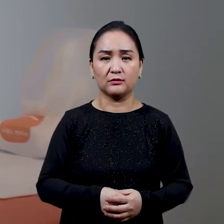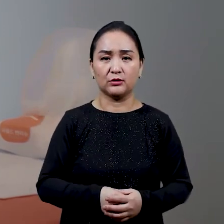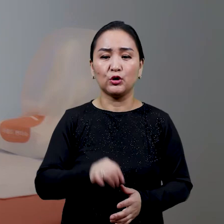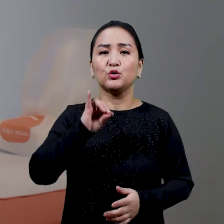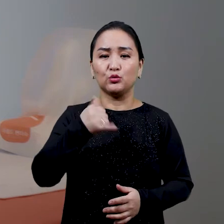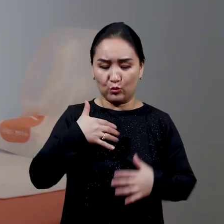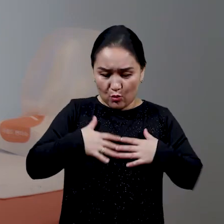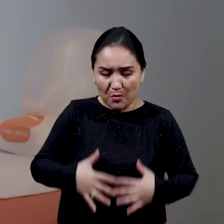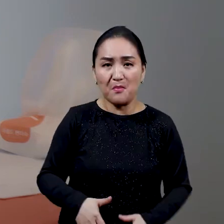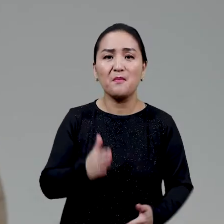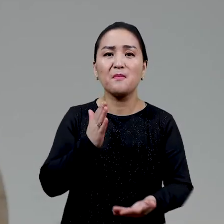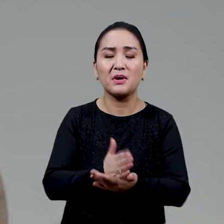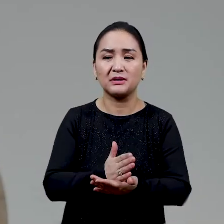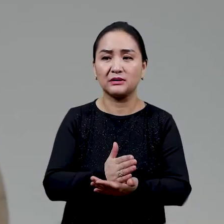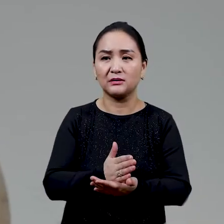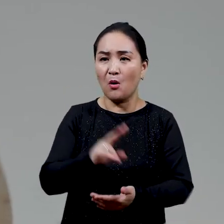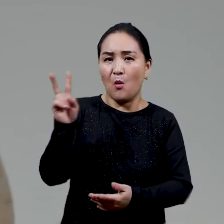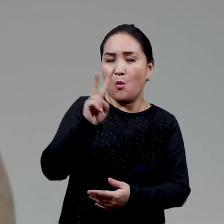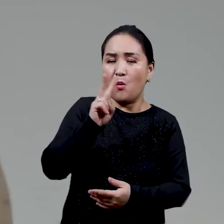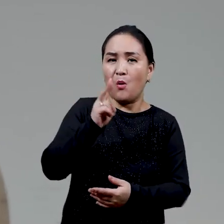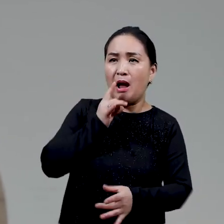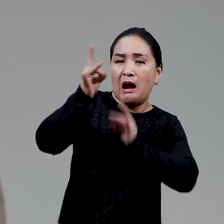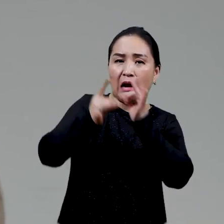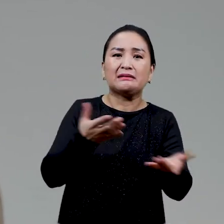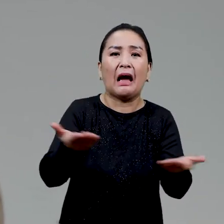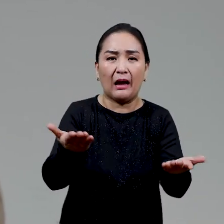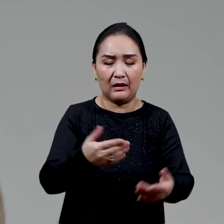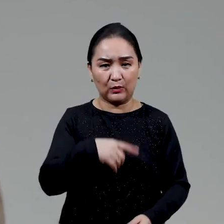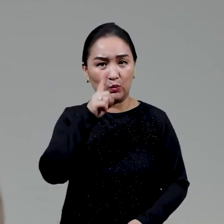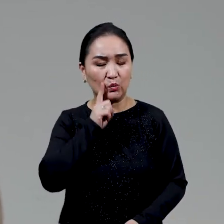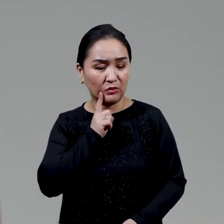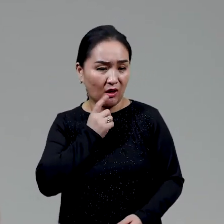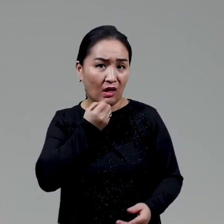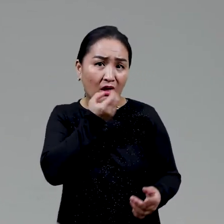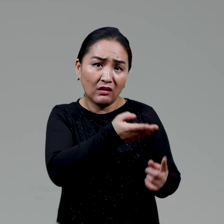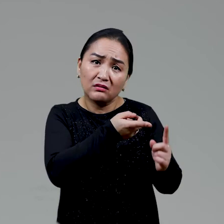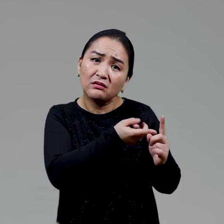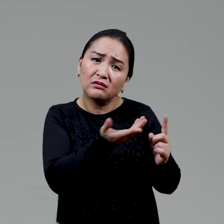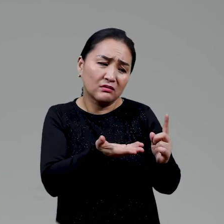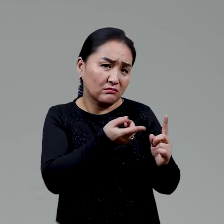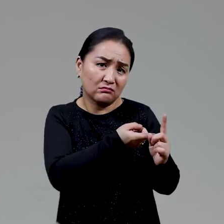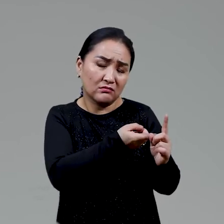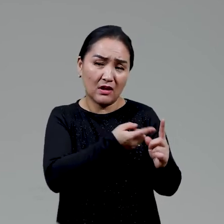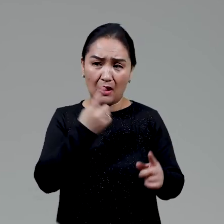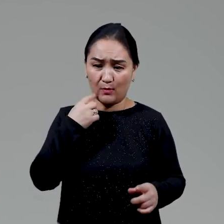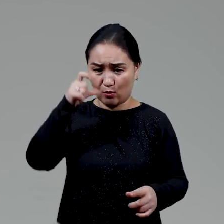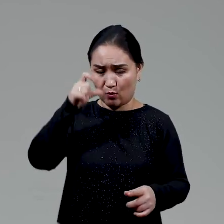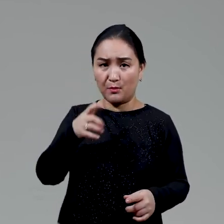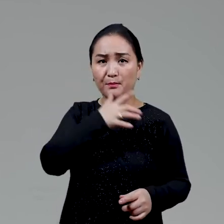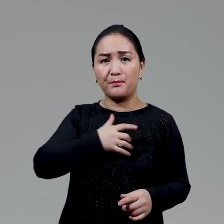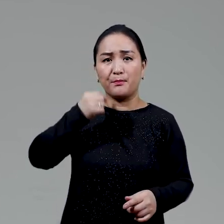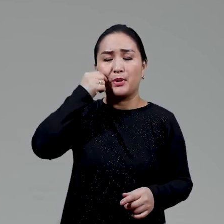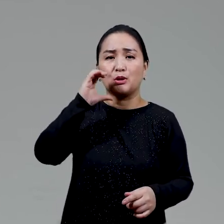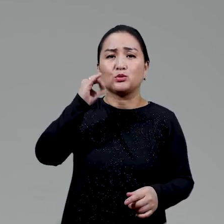Тэ чи юу өмссөн байсан юм? Чи яга эсэргүүцэх үйлдэл хийгээгүй дуртай байсан юм шүү. Гэх мэтчлэн чи нөгөө эмэгтэй хүн чинь өөрөө биеийн